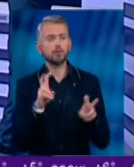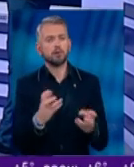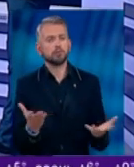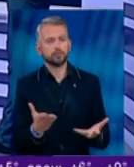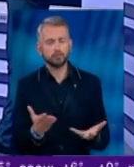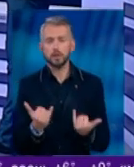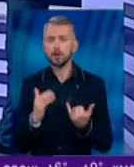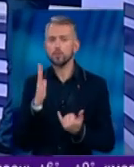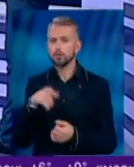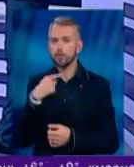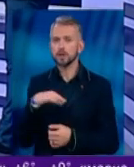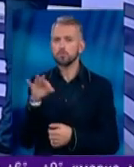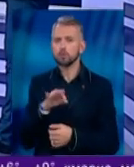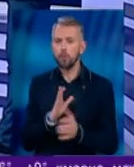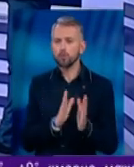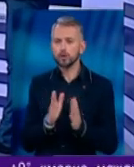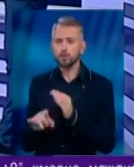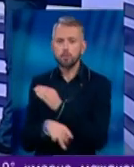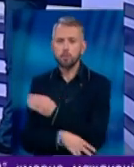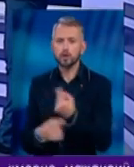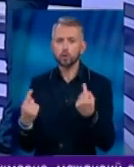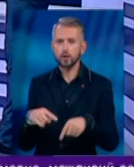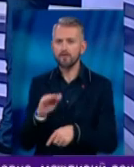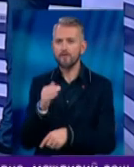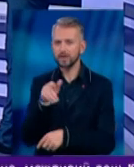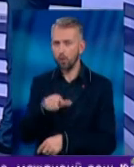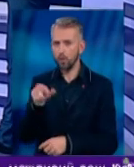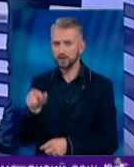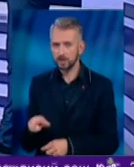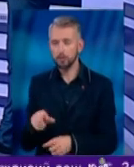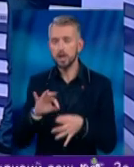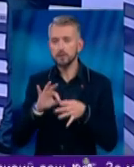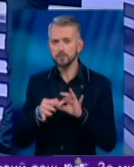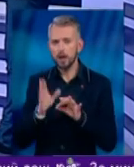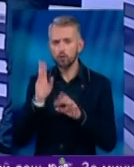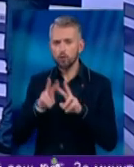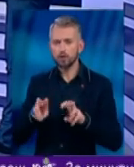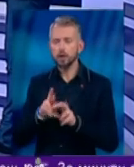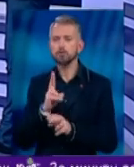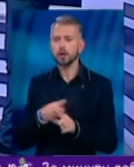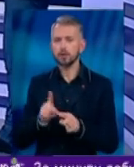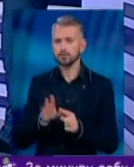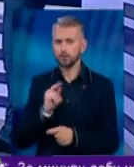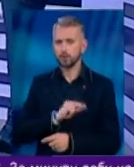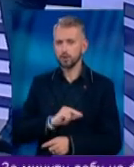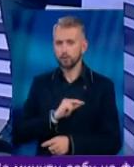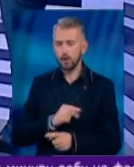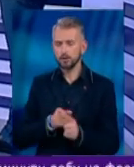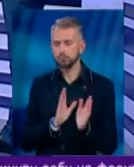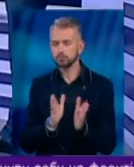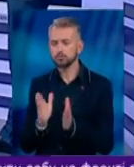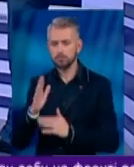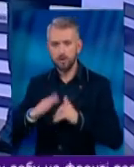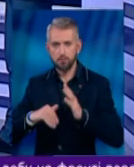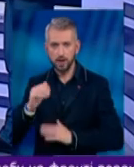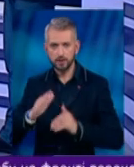Просто зараз будемо говорити про процедуру банкрутства фізосіб. Власне, детально розглянемо, як це працюватиме, цей алгоритм на